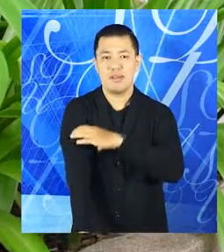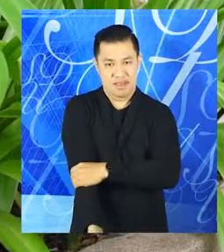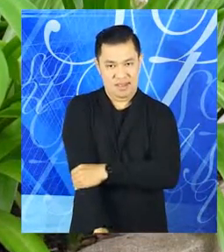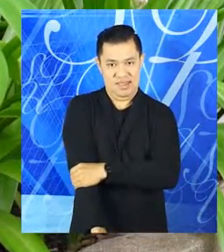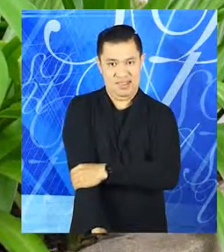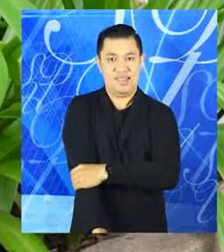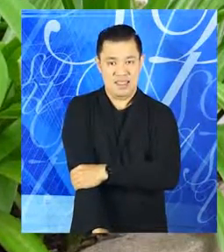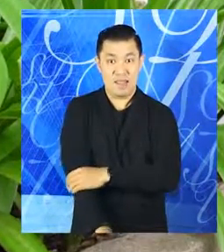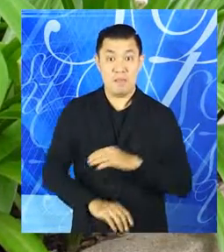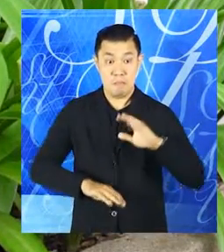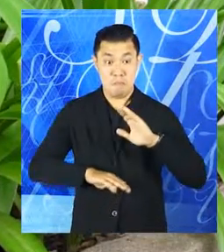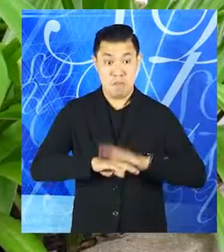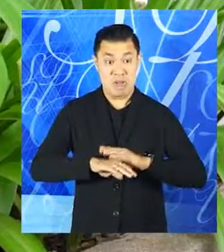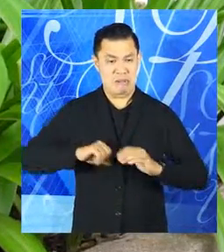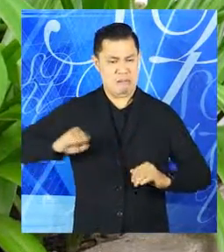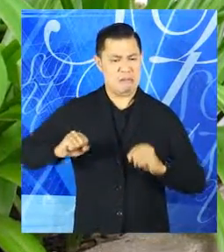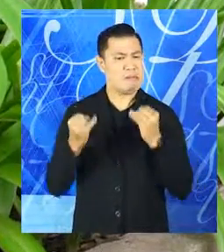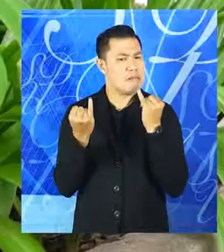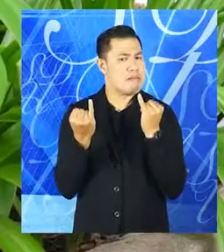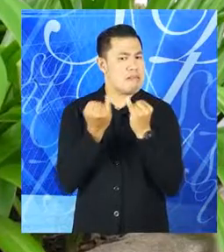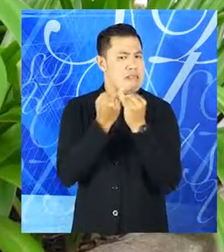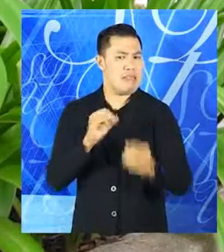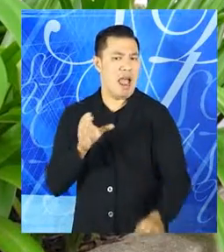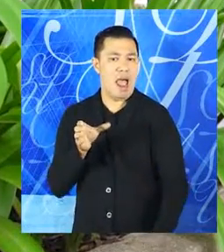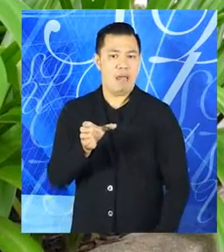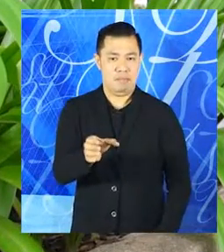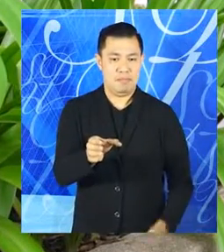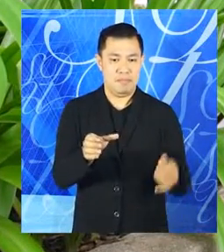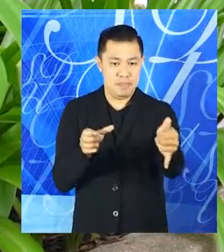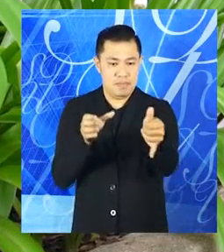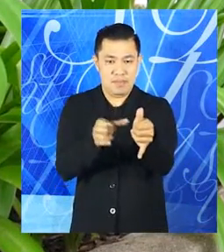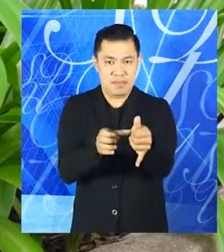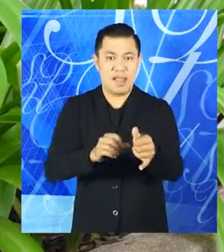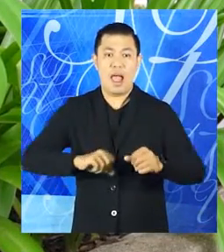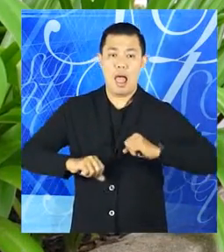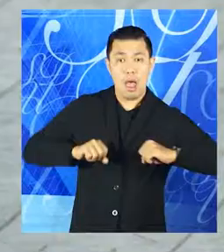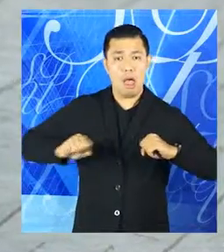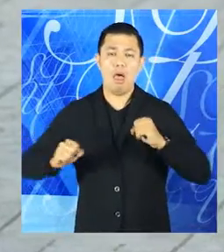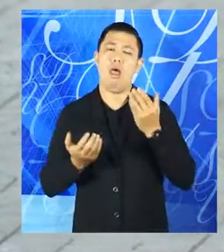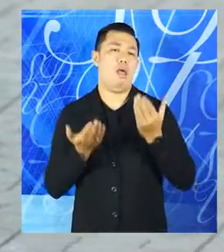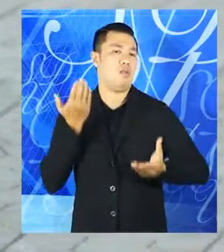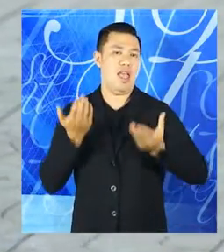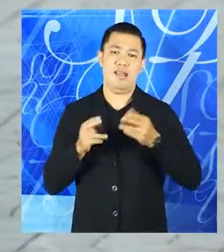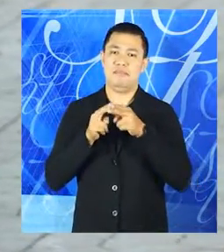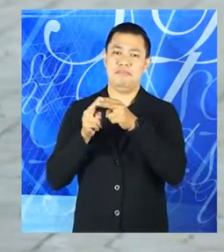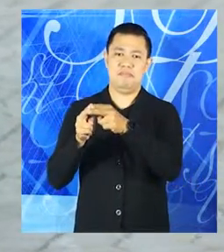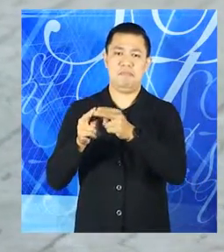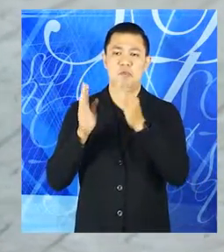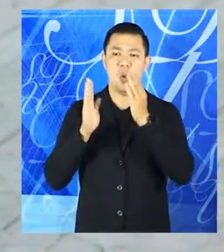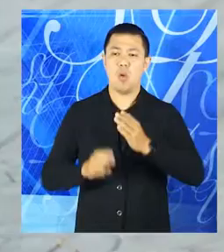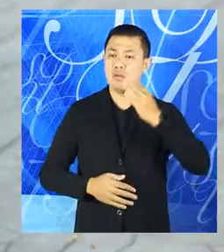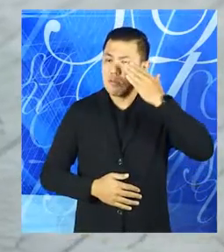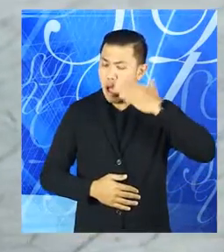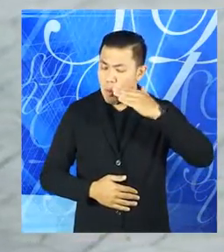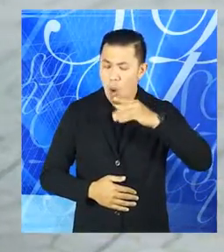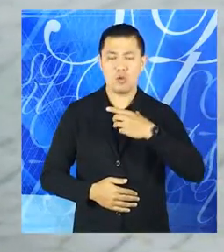ยใช้มือข้างที่ถนัดจับแขนของผู้นำทางจะซ้ายหรือขวาแล้วแต่ผู้นำทางและ